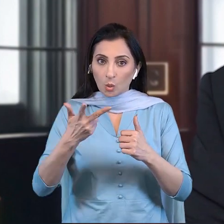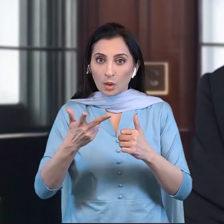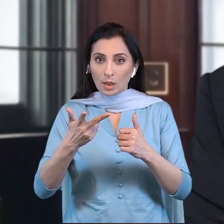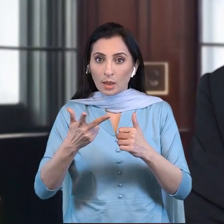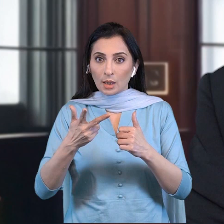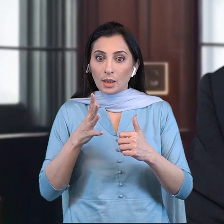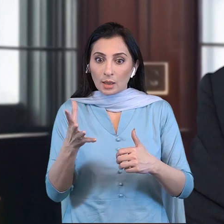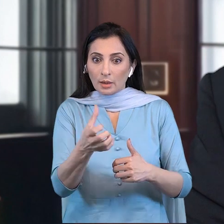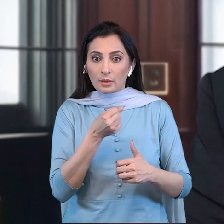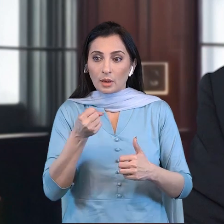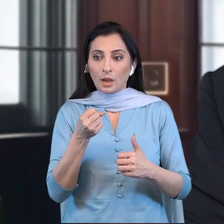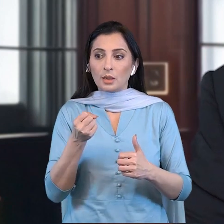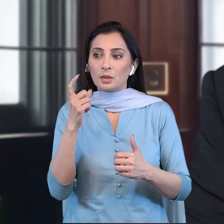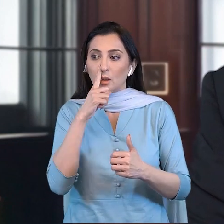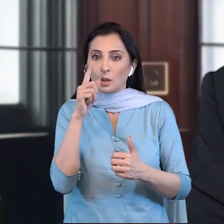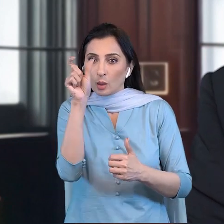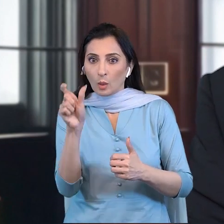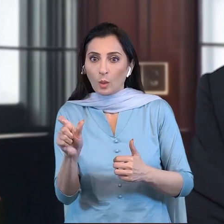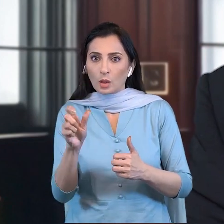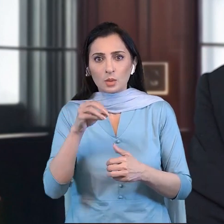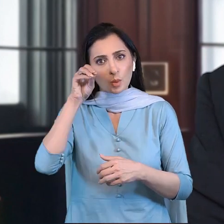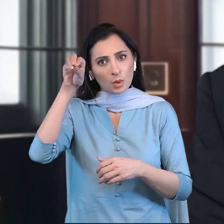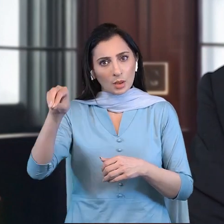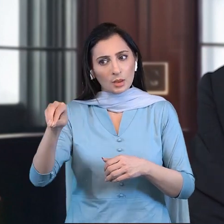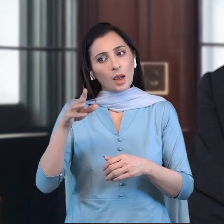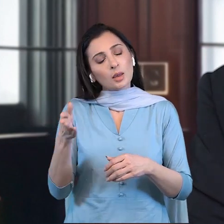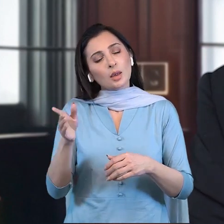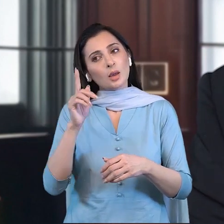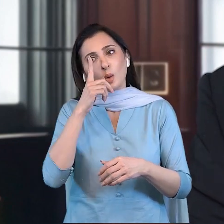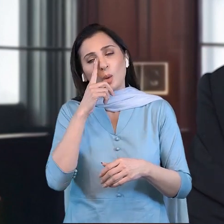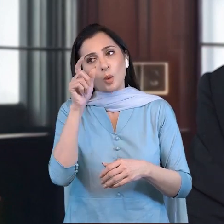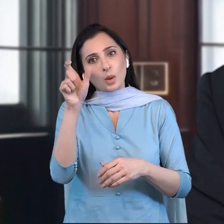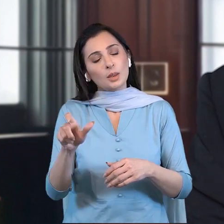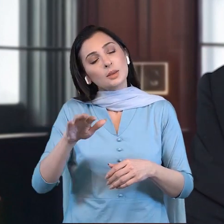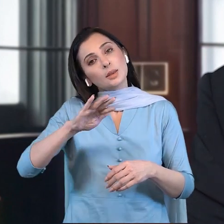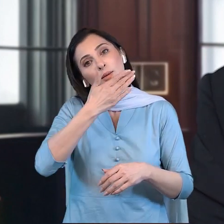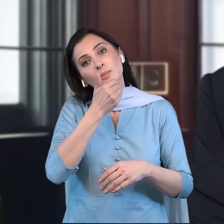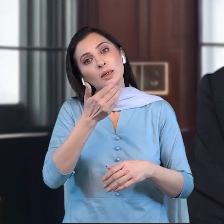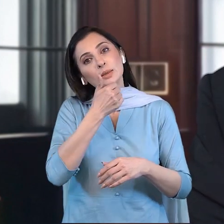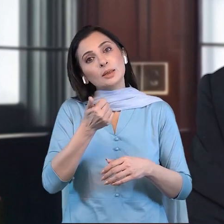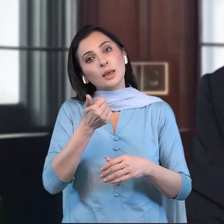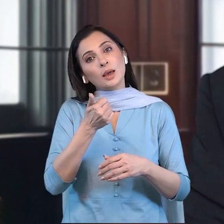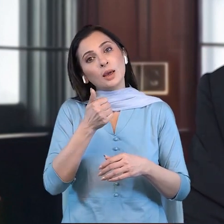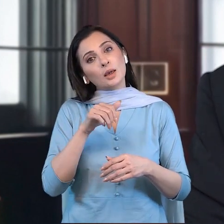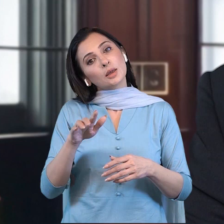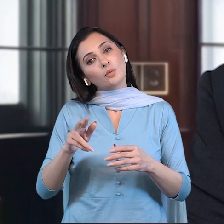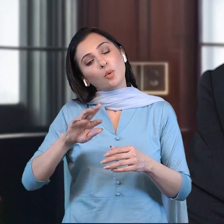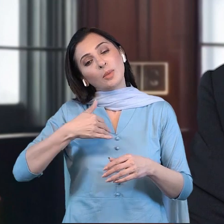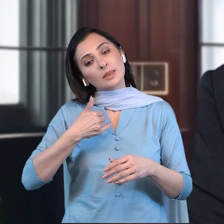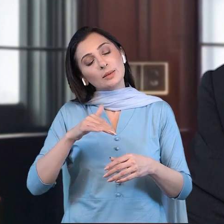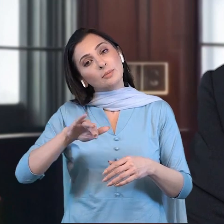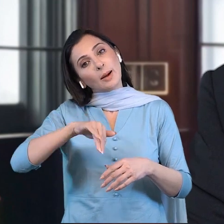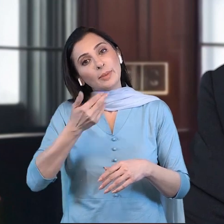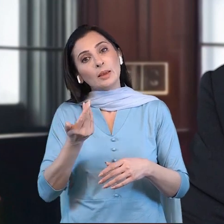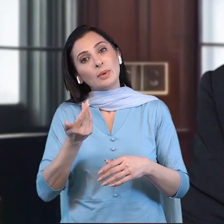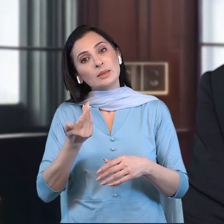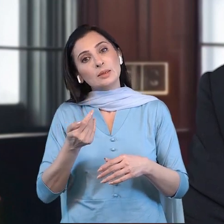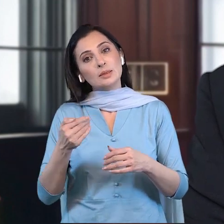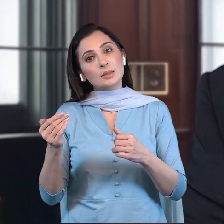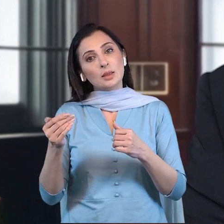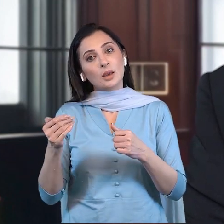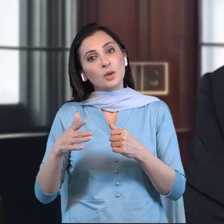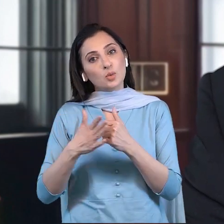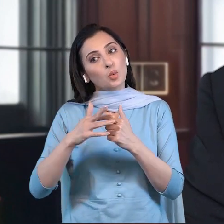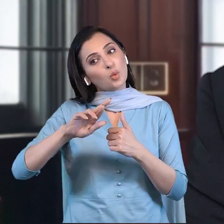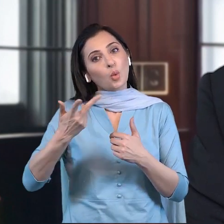اس میں ٹرمینیشن کلاز ہوتا ہے تو اس میں یہ بھی ایک اس سول کانٹریکٹ کا ٹرمینیشن کلاز ہے، تو یہ لڑکیاں